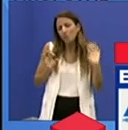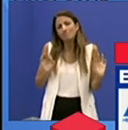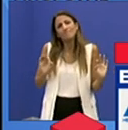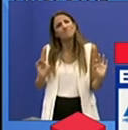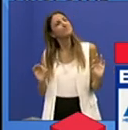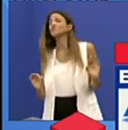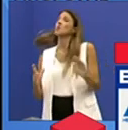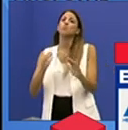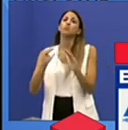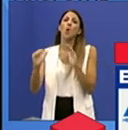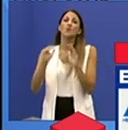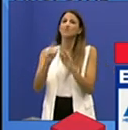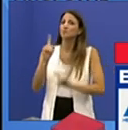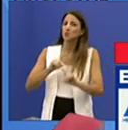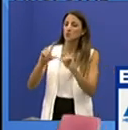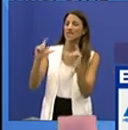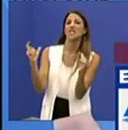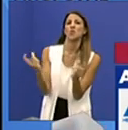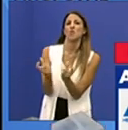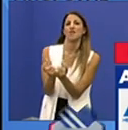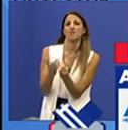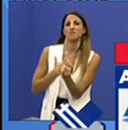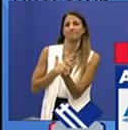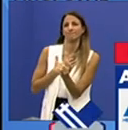με προστατεύει όσο ποτέ και η ευχή των γονιών μου.